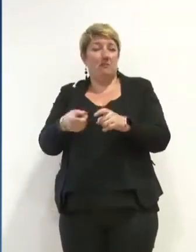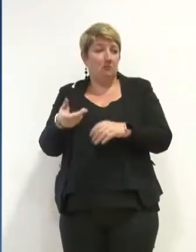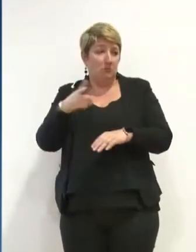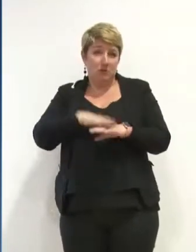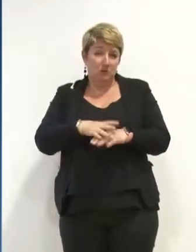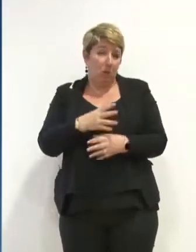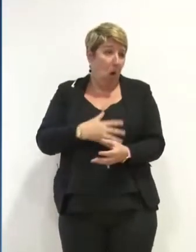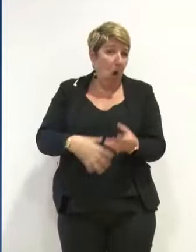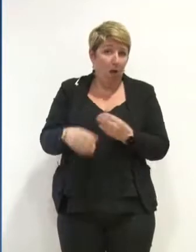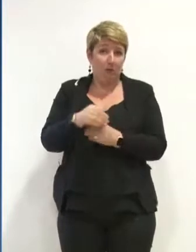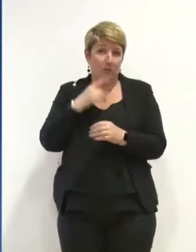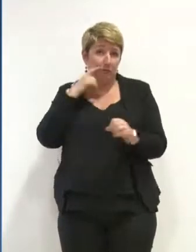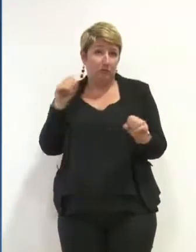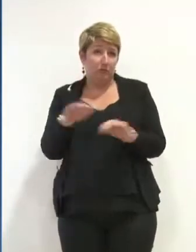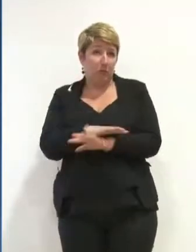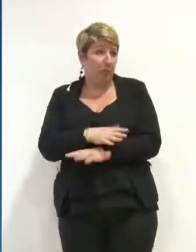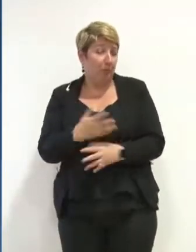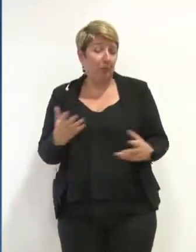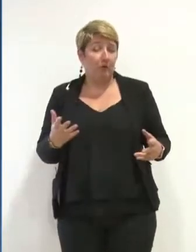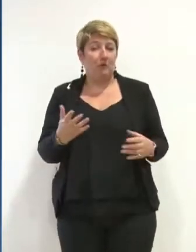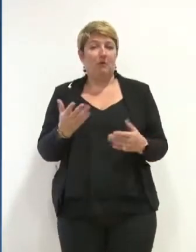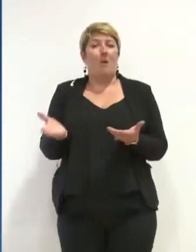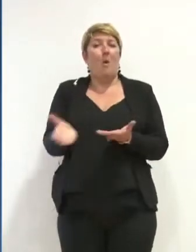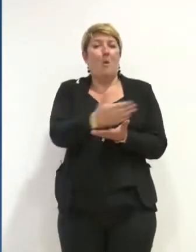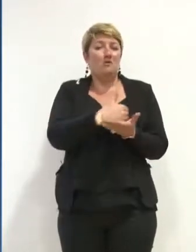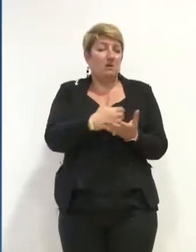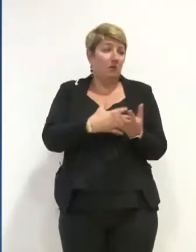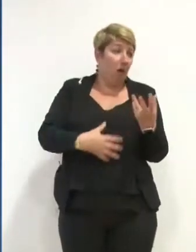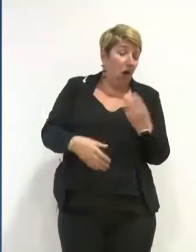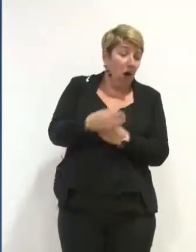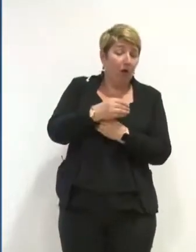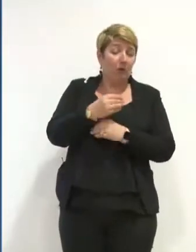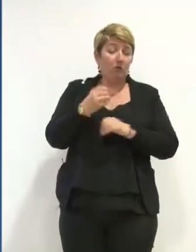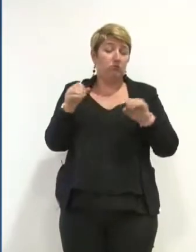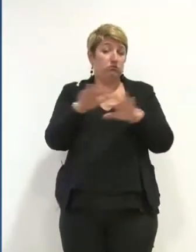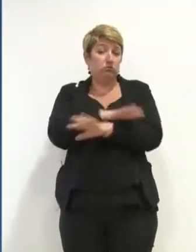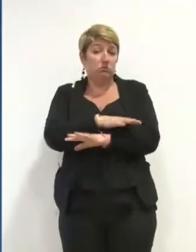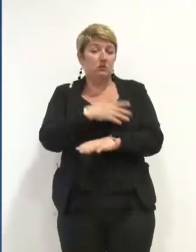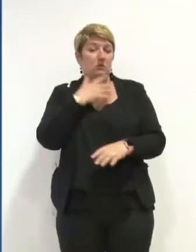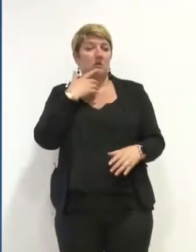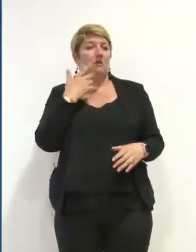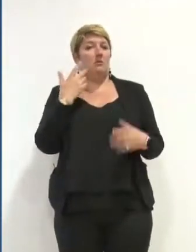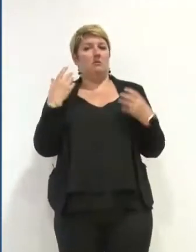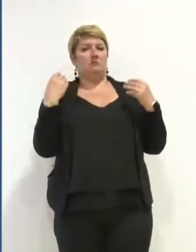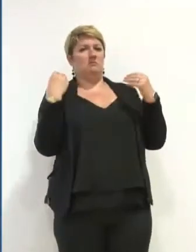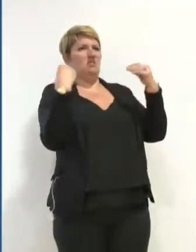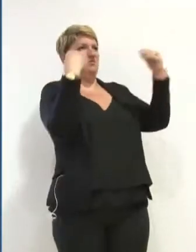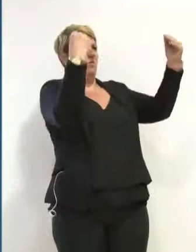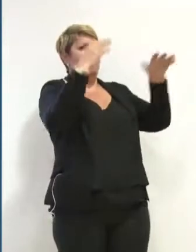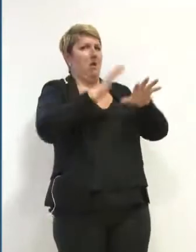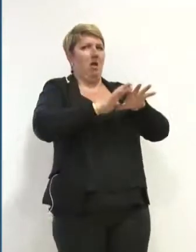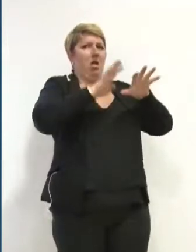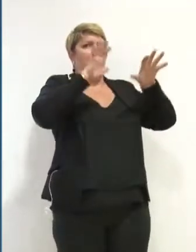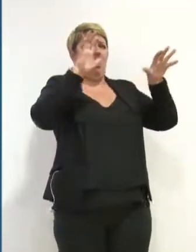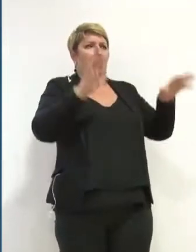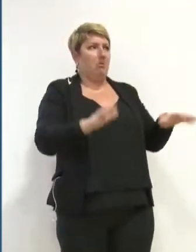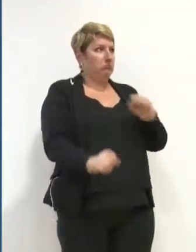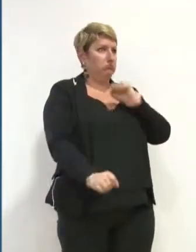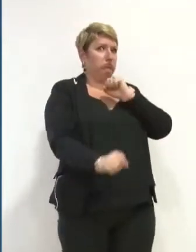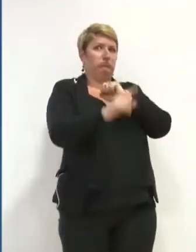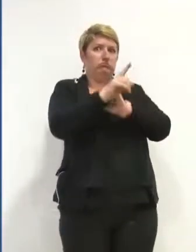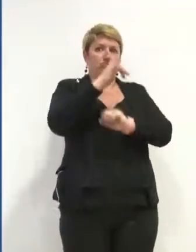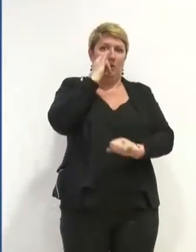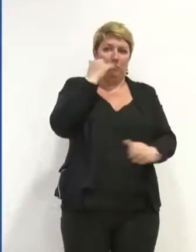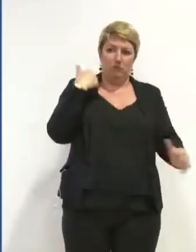recettes. Des sessions ont été réalisées dans un volume particulièrement inhabituel, on peut le dire. On peut